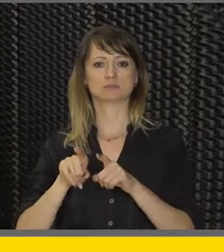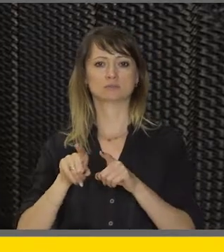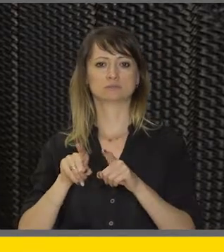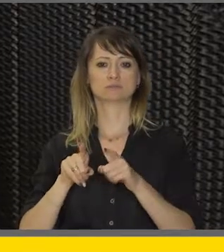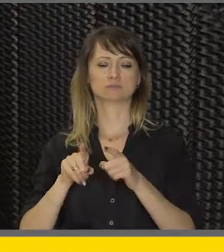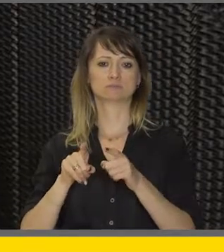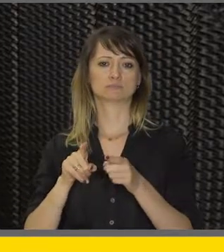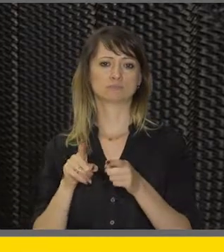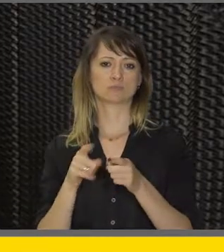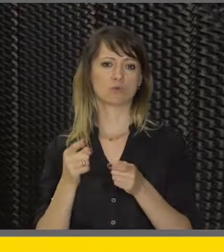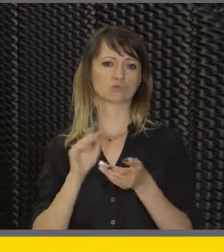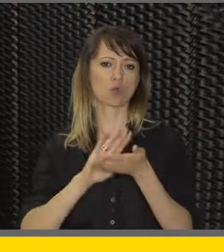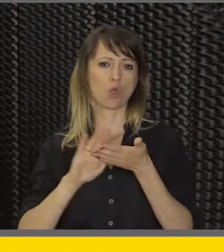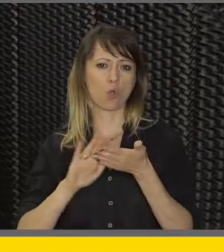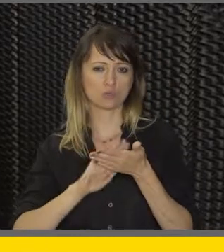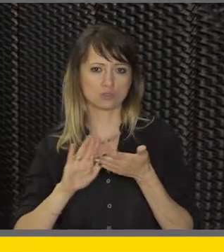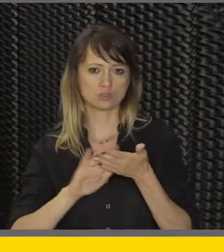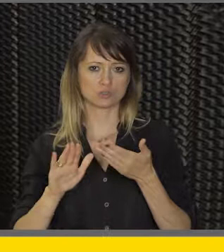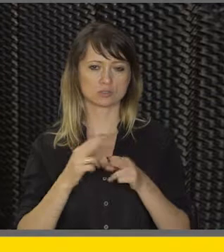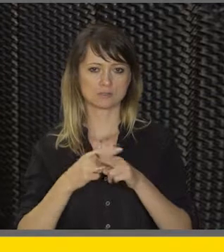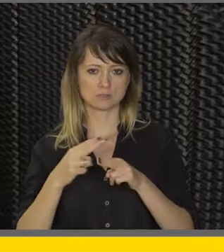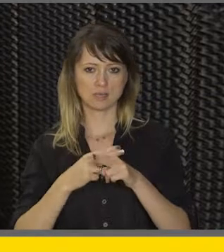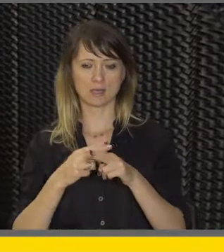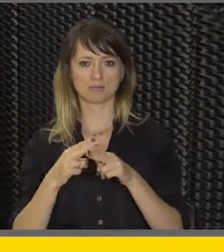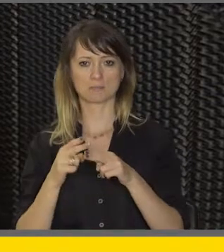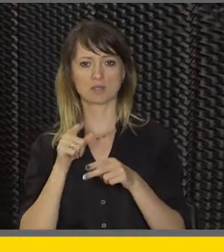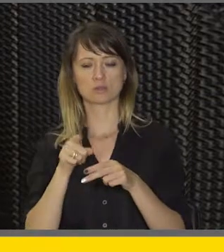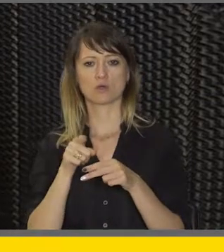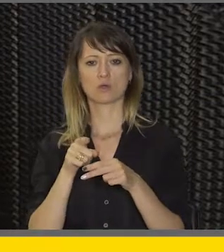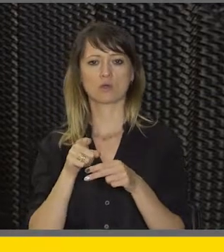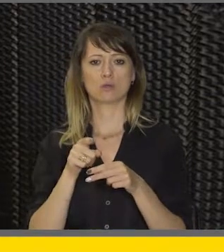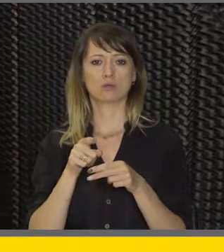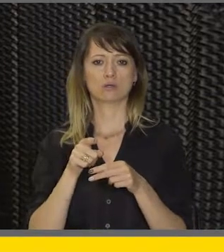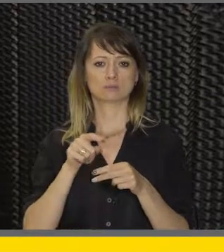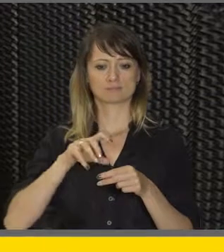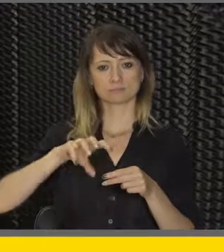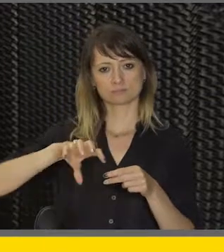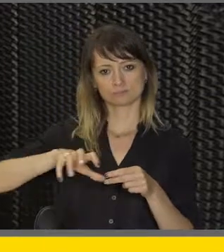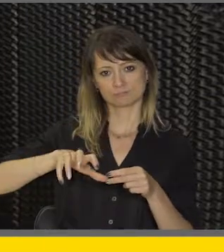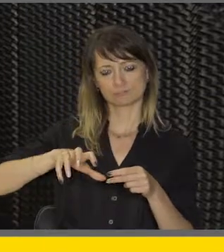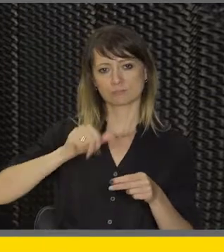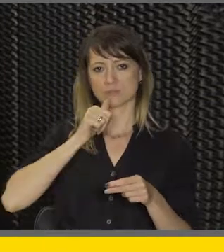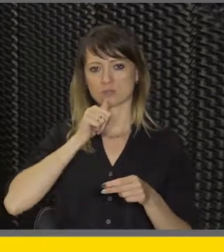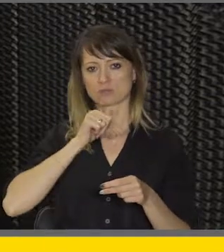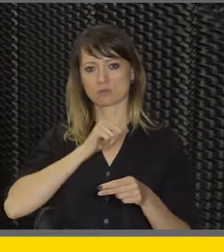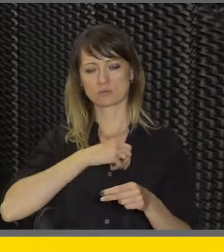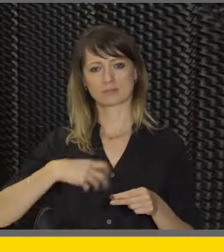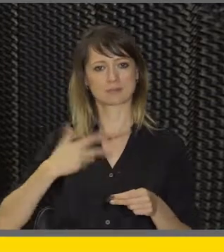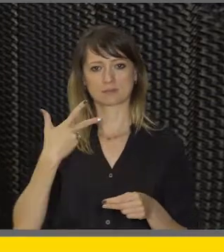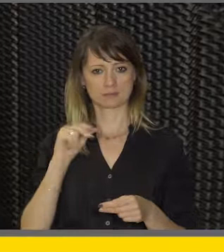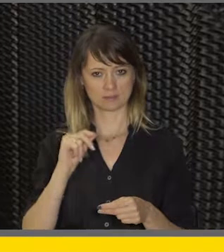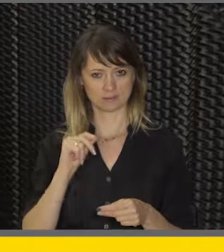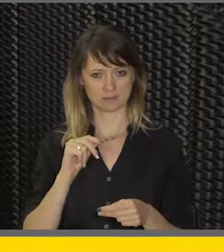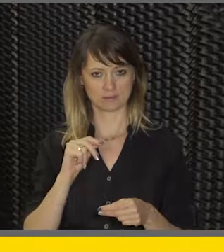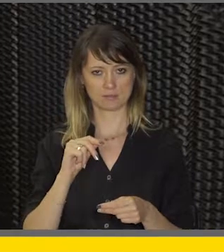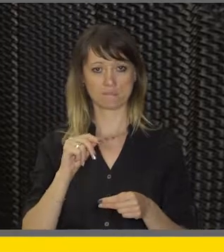oczyszczaniem i tak dalej, to przedsiębiorstwo w tym momencie jest w tym obszarze zielonej gospodarki. Nie. W obszarze zielonej gospodarki jest każde